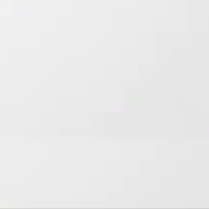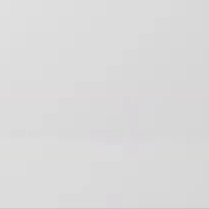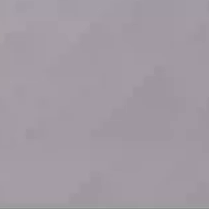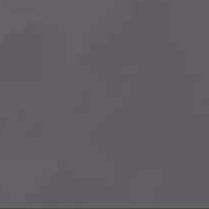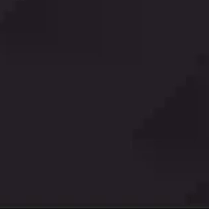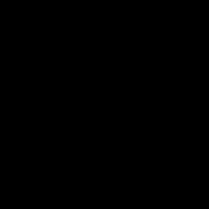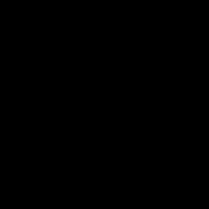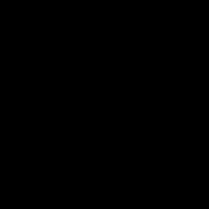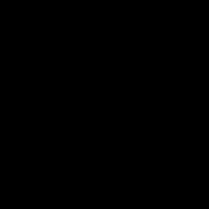gua